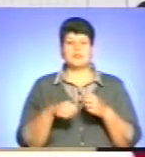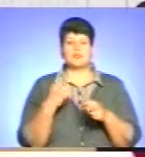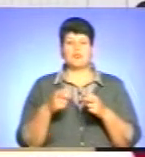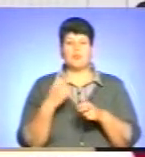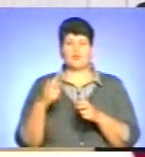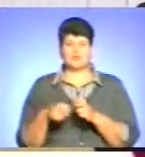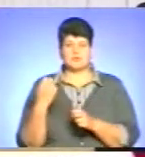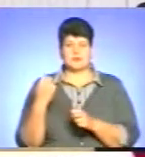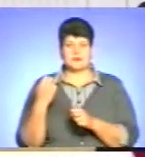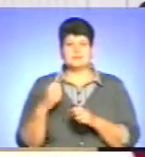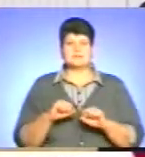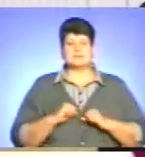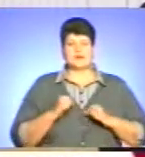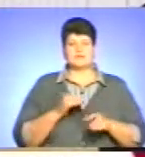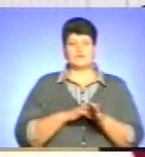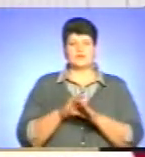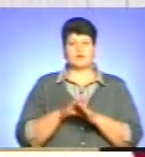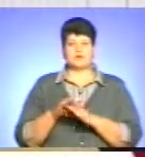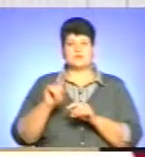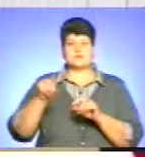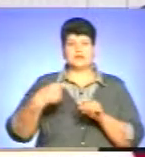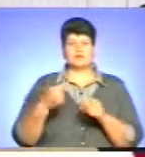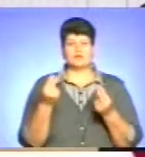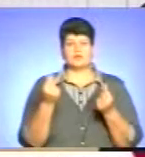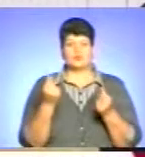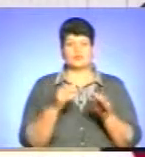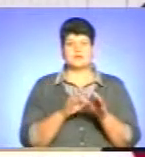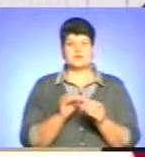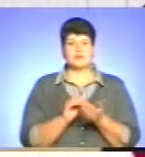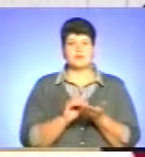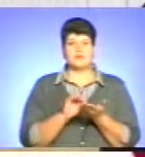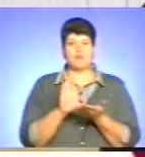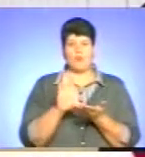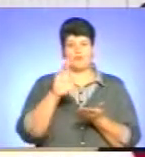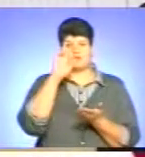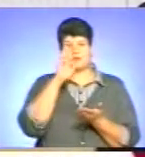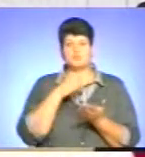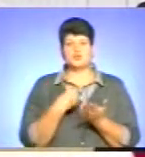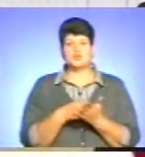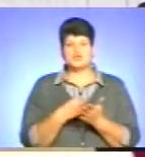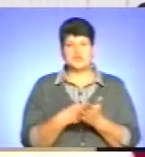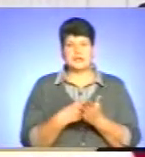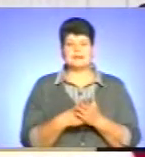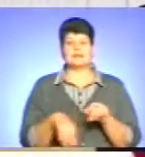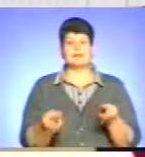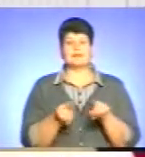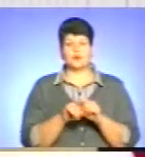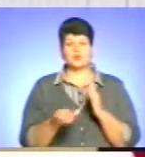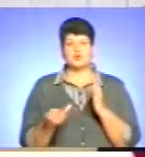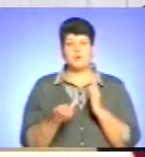Стараємося виконувати, стягувати кошти, наповнювати бюджет, так само